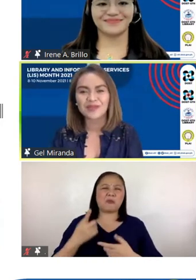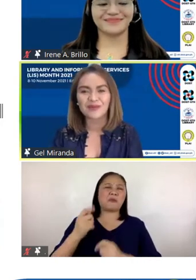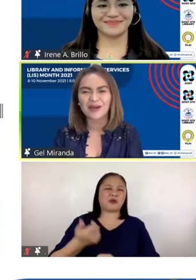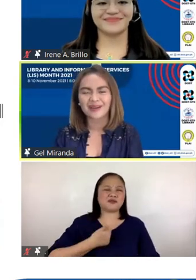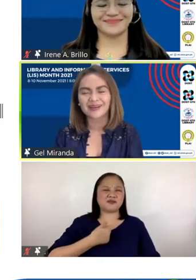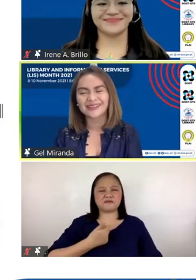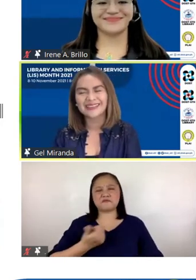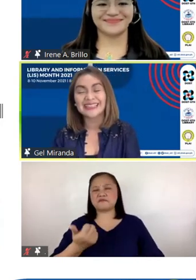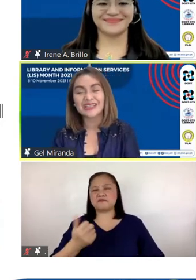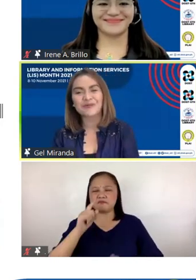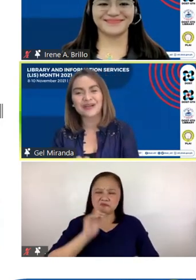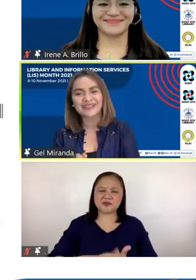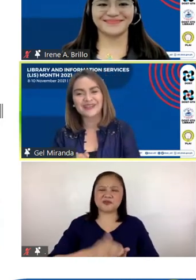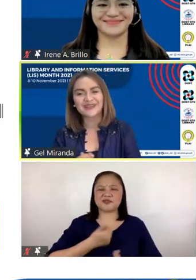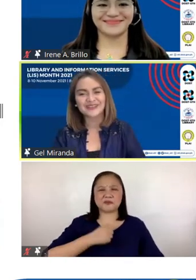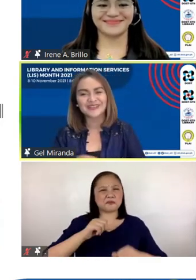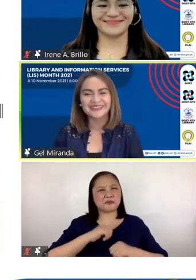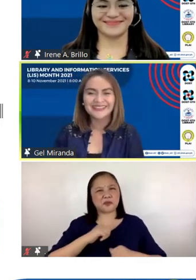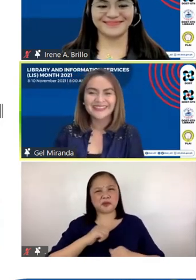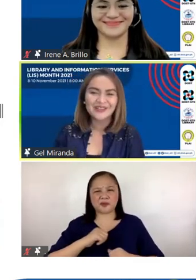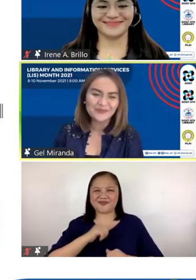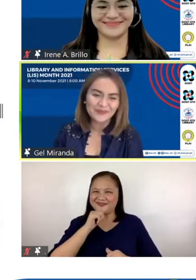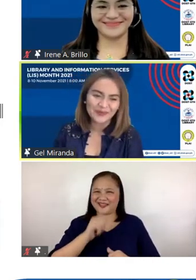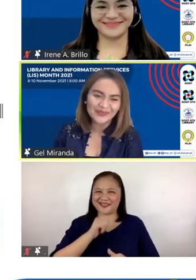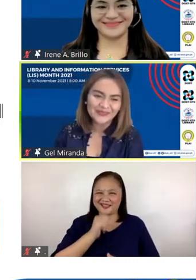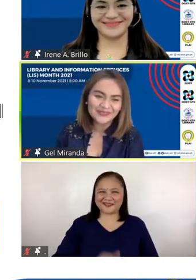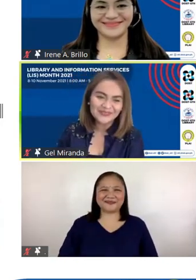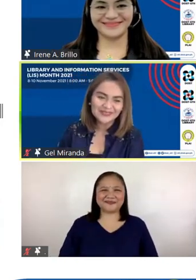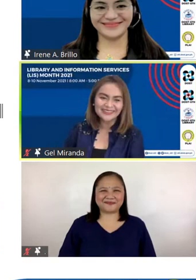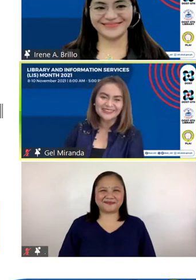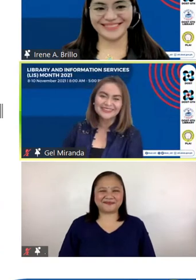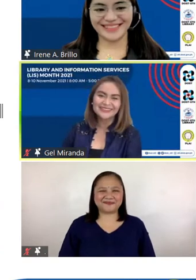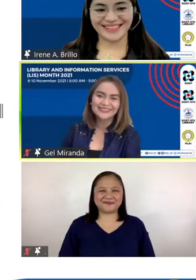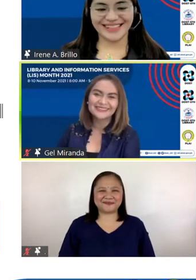sarili mo, di ba? Parang hindi naman maganda yung ganito. Yun po.